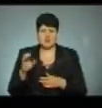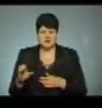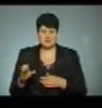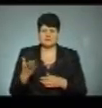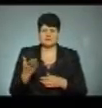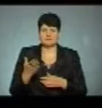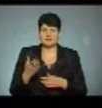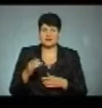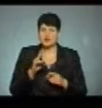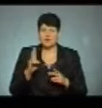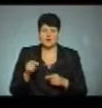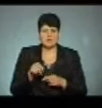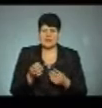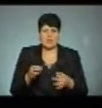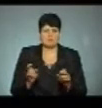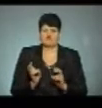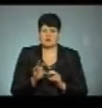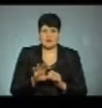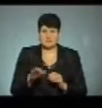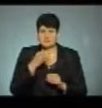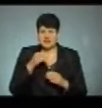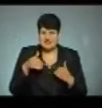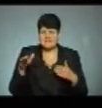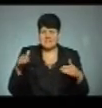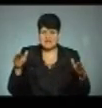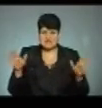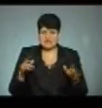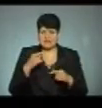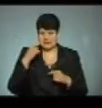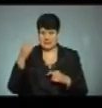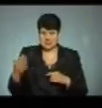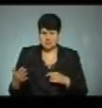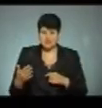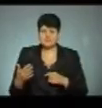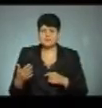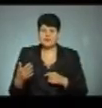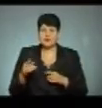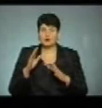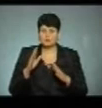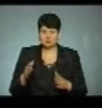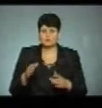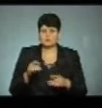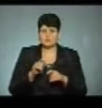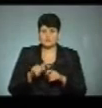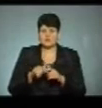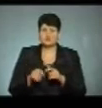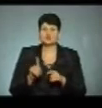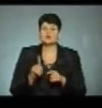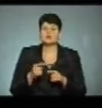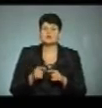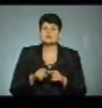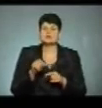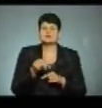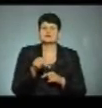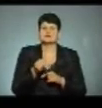сюди не пускали. І сказали відійти якнайдальше за машини, бо будуть вже досліджувати,